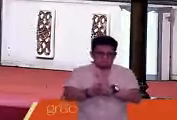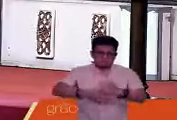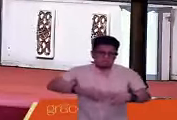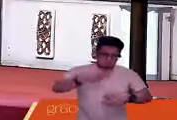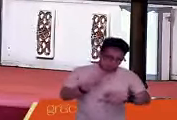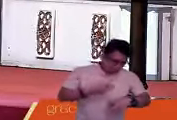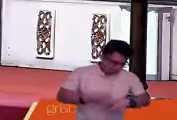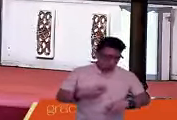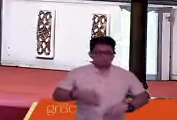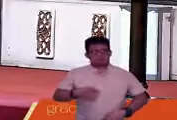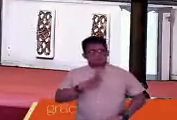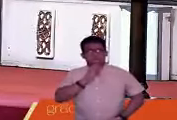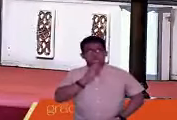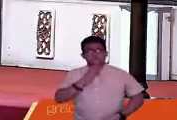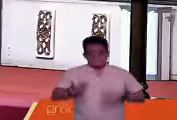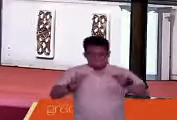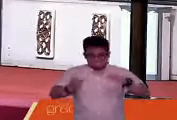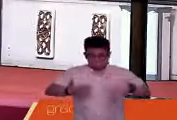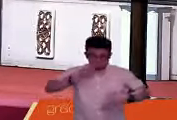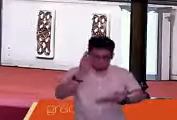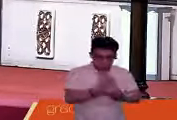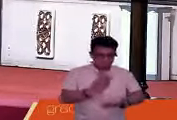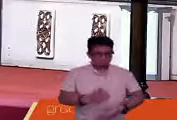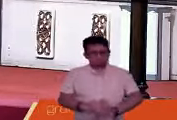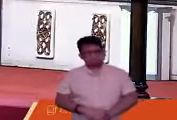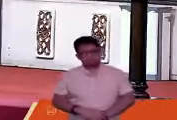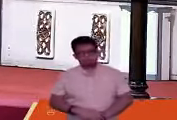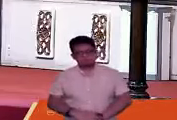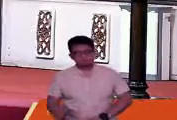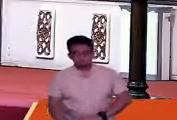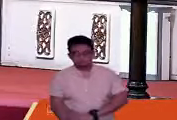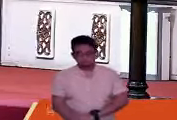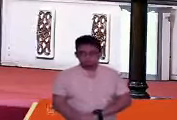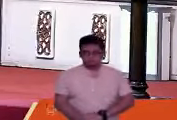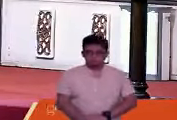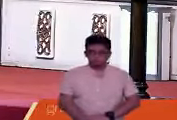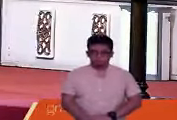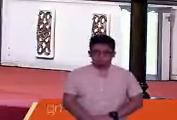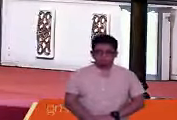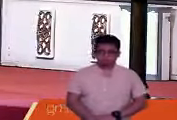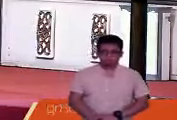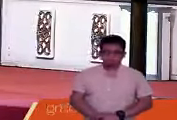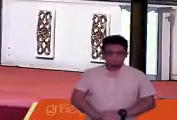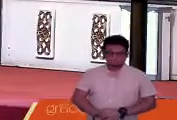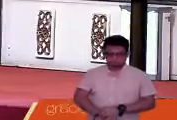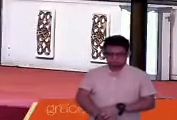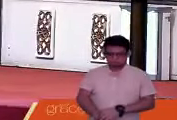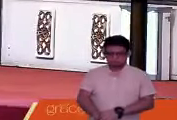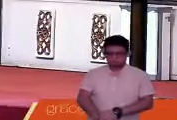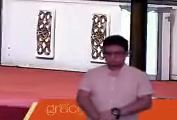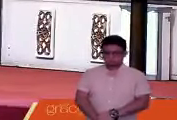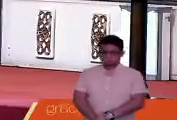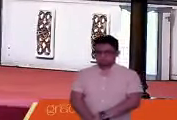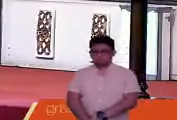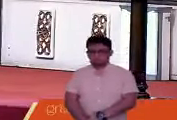preach there in Congo. He was preaching in English. Somebody was interpreting in French. Ako nga